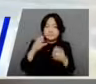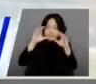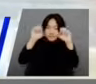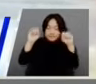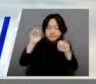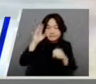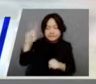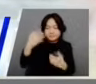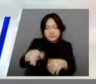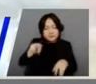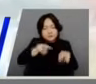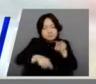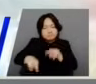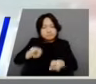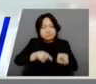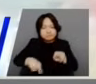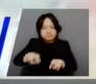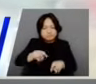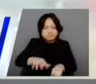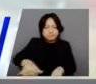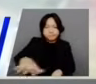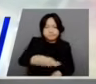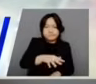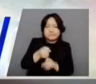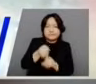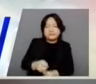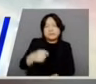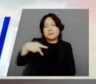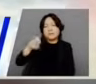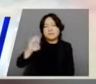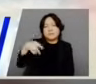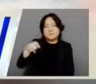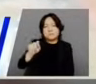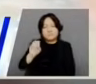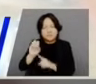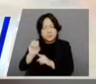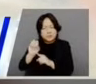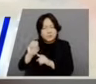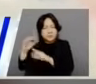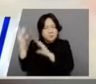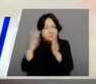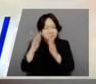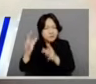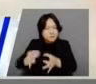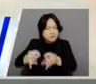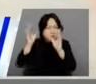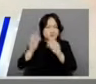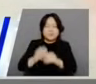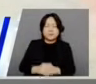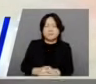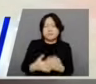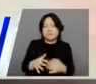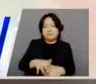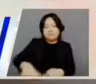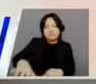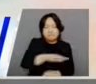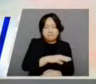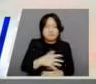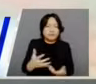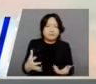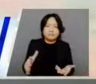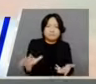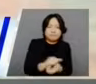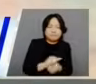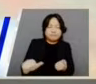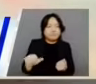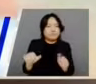ng bagyong Pepito, and so far ang impression ng presidente ay talagang malakas yung pagtama ng hangin lalo itong si bagyong